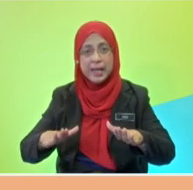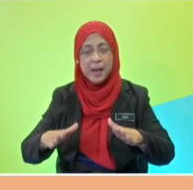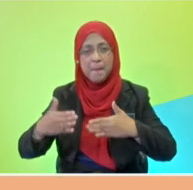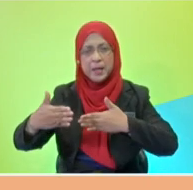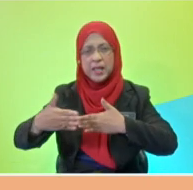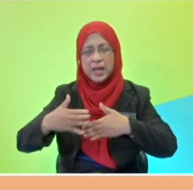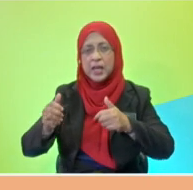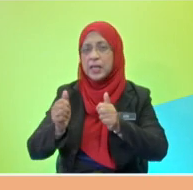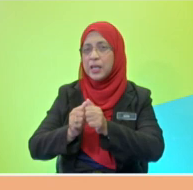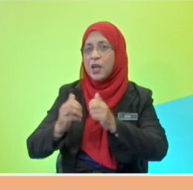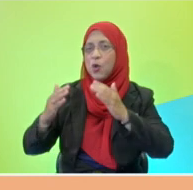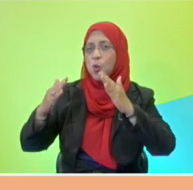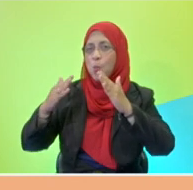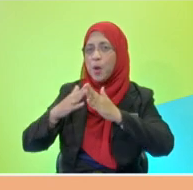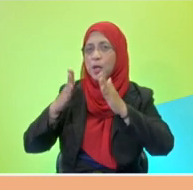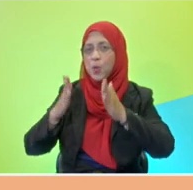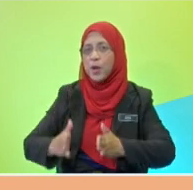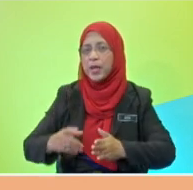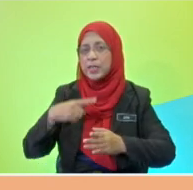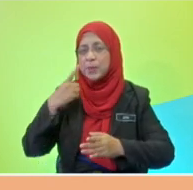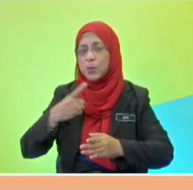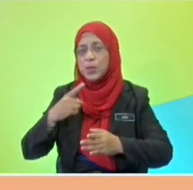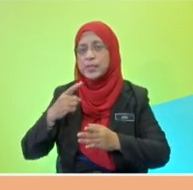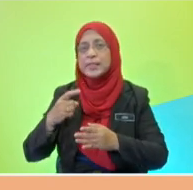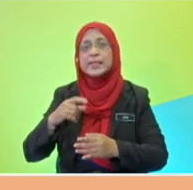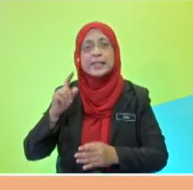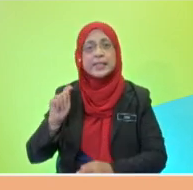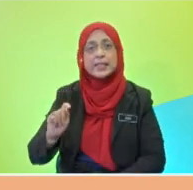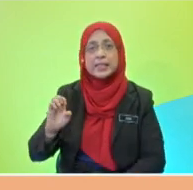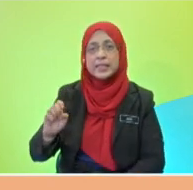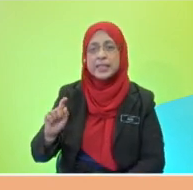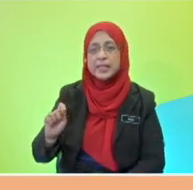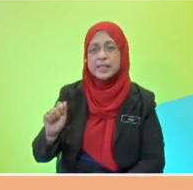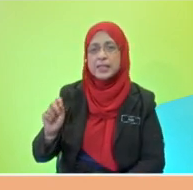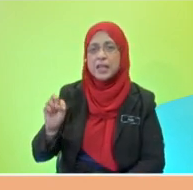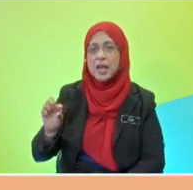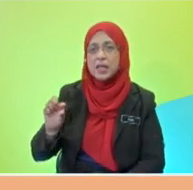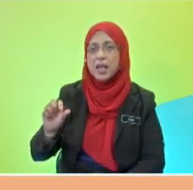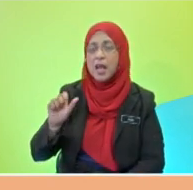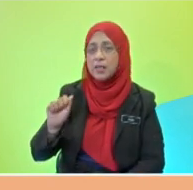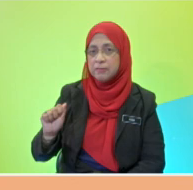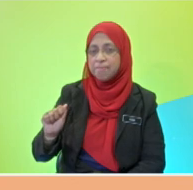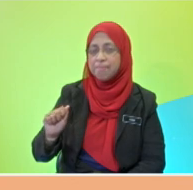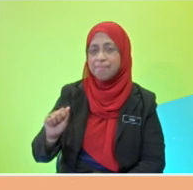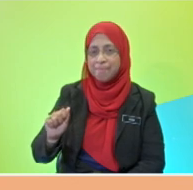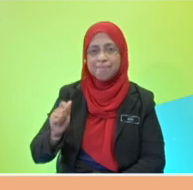dengan rumah seseorang dan disebut juga sebagai tetangga yang betul Alhamdulillah